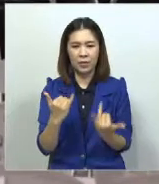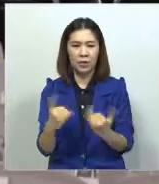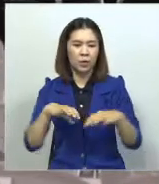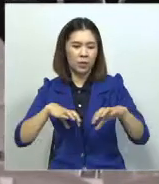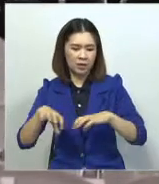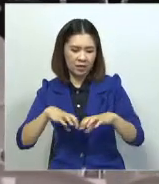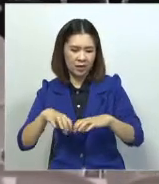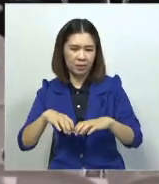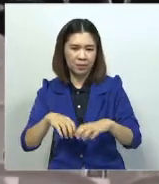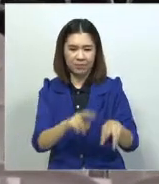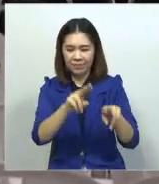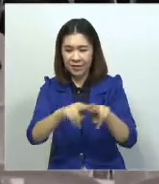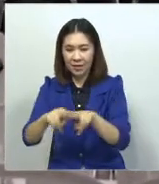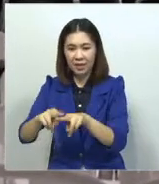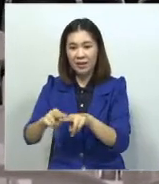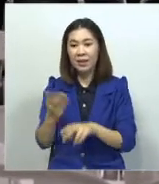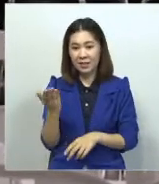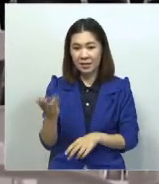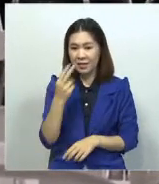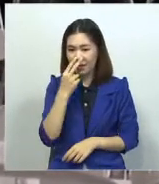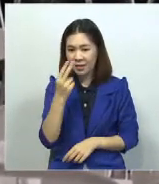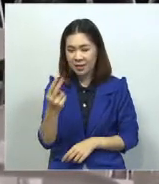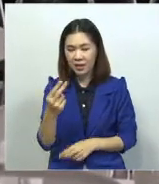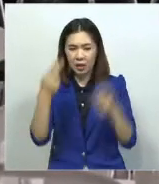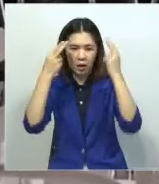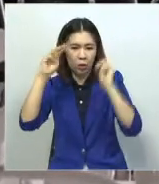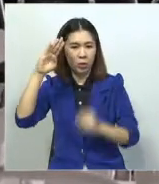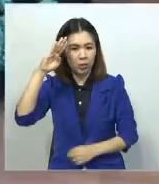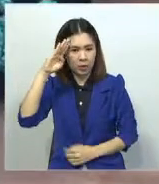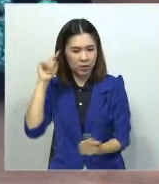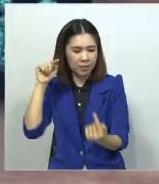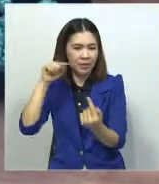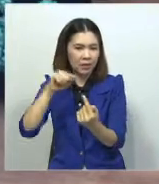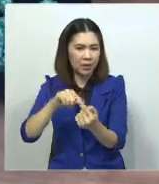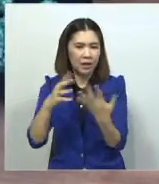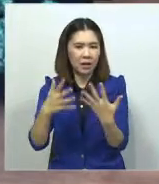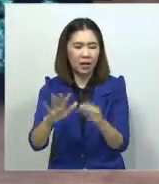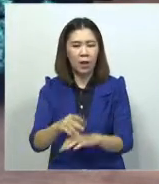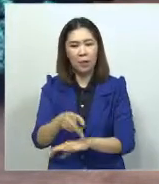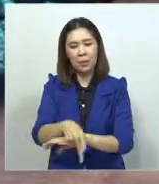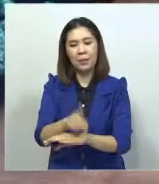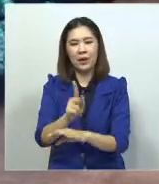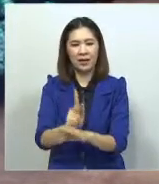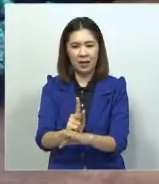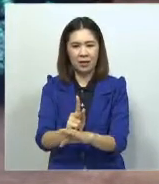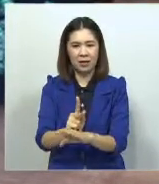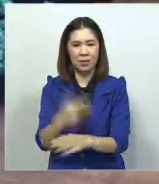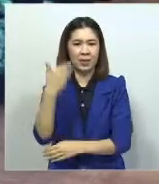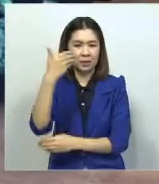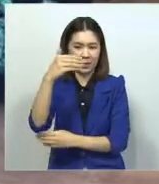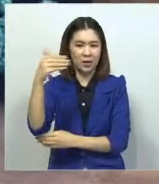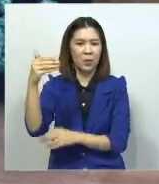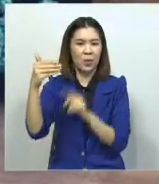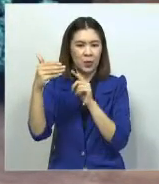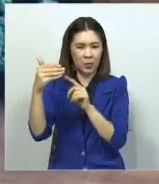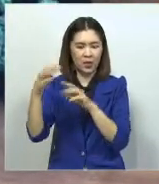มความพร้อมสถานที่อย่างที่คุณผู้ชมเห็นเลยนะคะเพราะว่าเดี๋ยวนายกรัฐมนตรีจะเดินทางไปถึงแล้วเพื่อที่จะไปเป็นประธานในการรับมอบธงสั